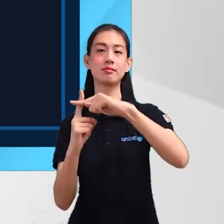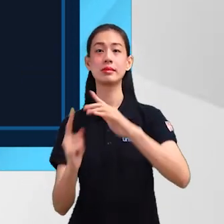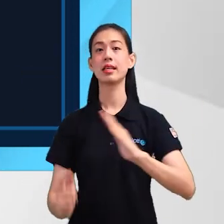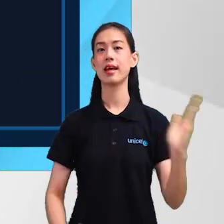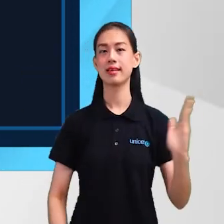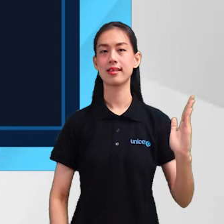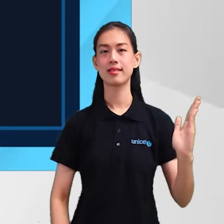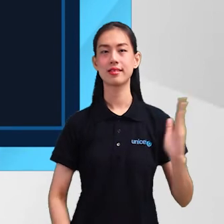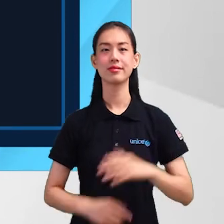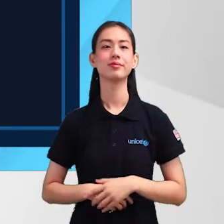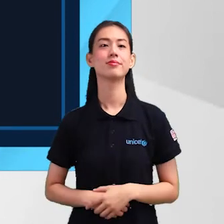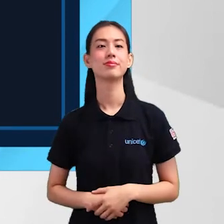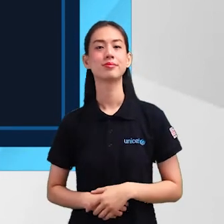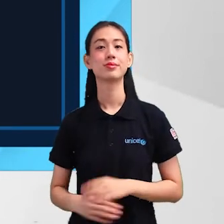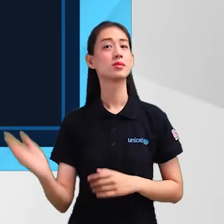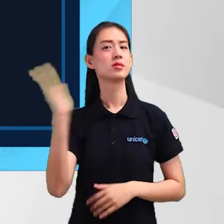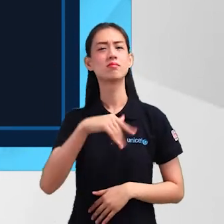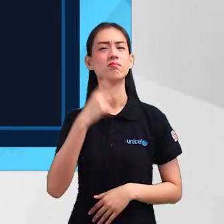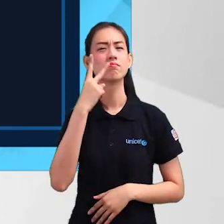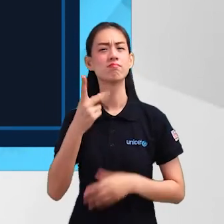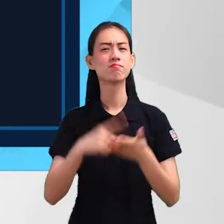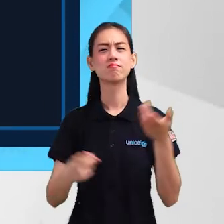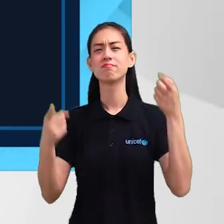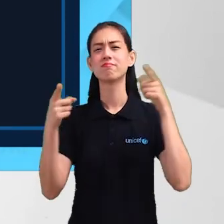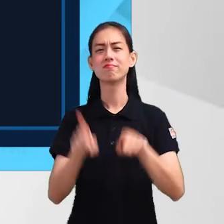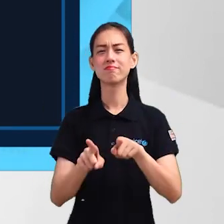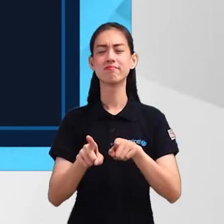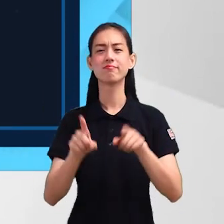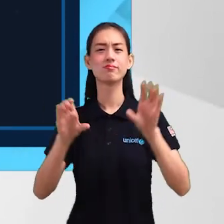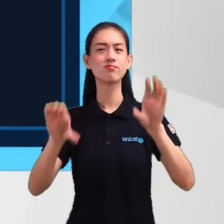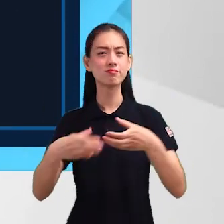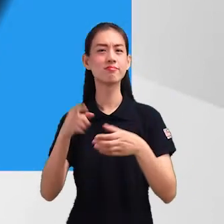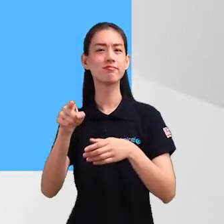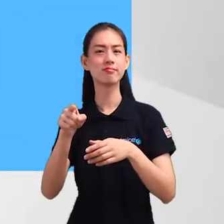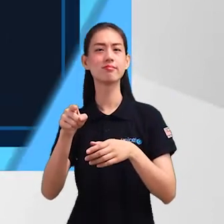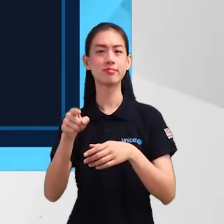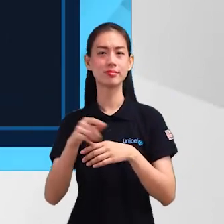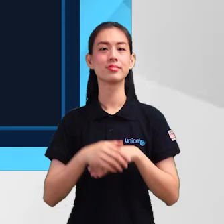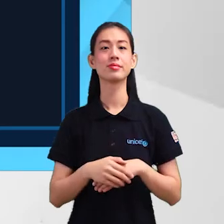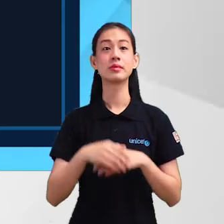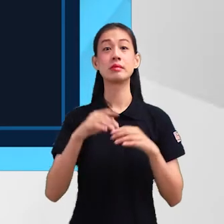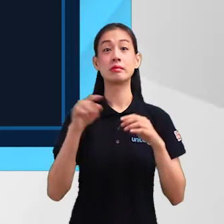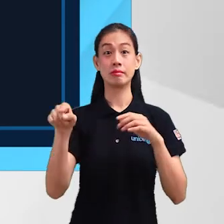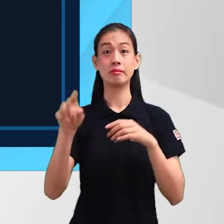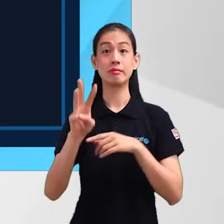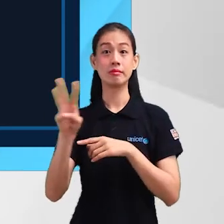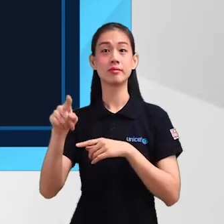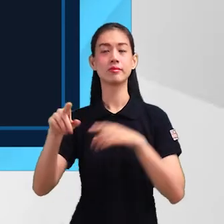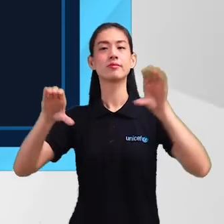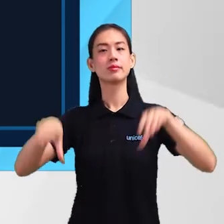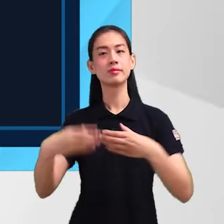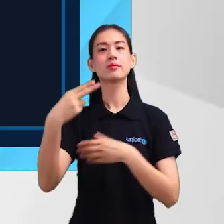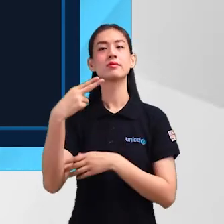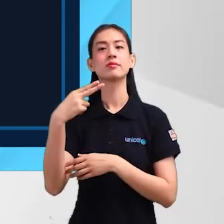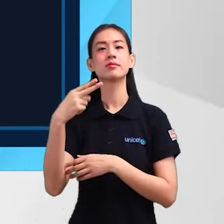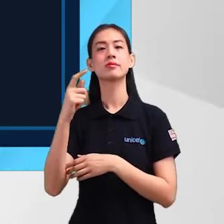mengklik plus file pada bahagian kiri atas. Jom kita lihat apa yang ada pada setiap laman yang telah dibina. Dalam laman